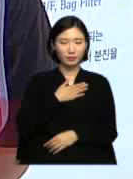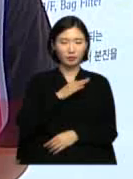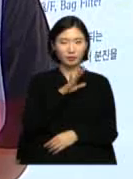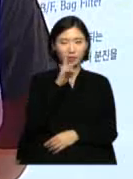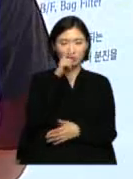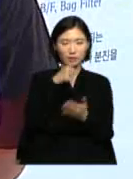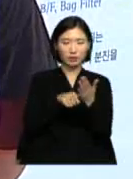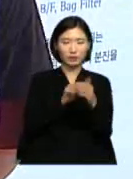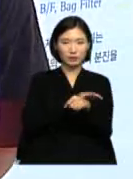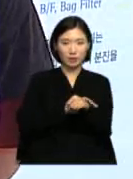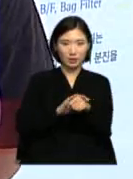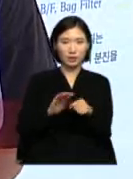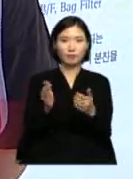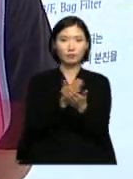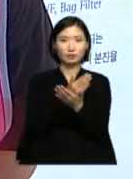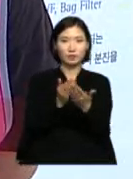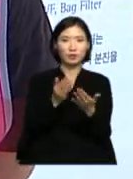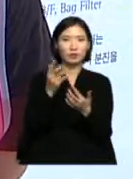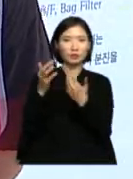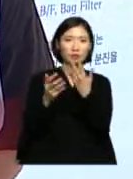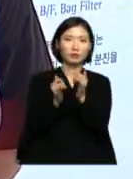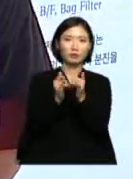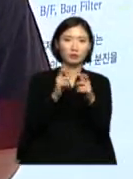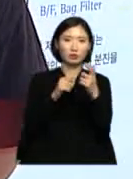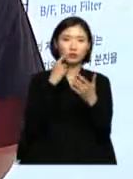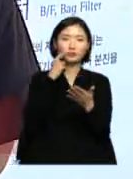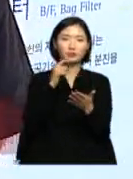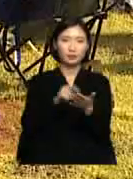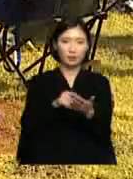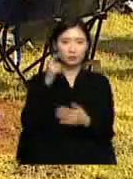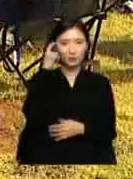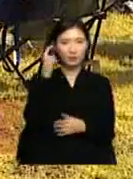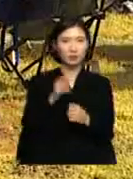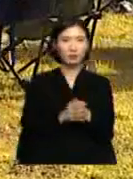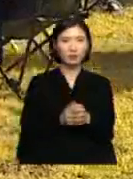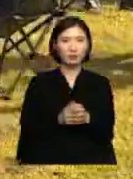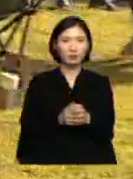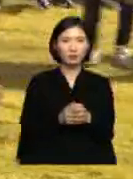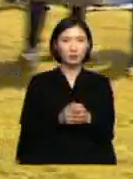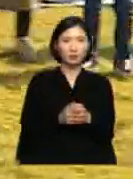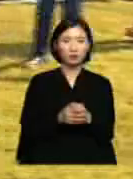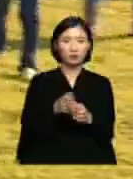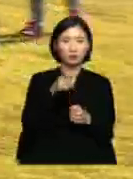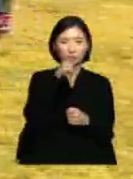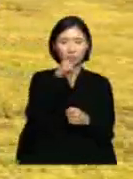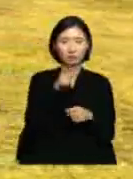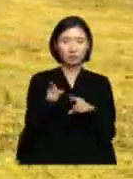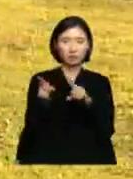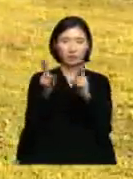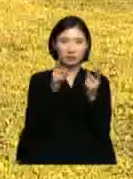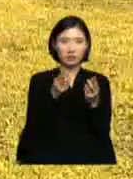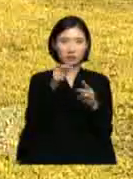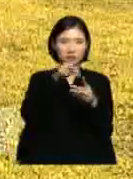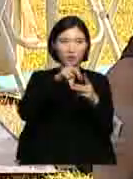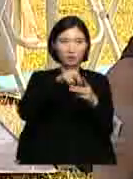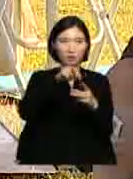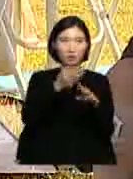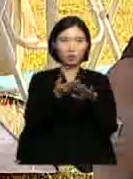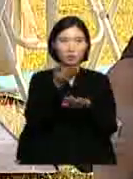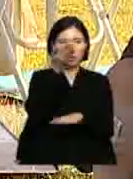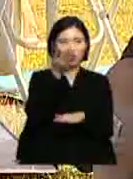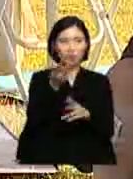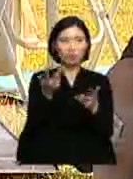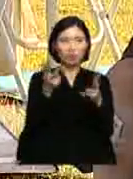잘 분류해야 저기서 태우시는 분들이 더 쉽겠다는 생각이 들었습니다. 탄천 물재생센터 위에 조성된 공원에